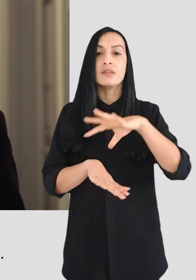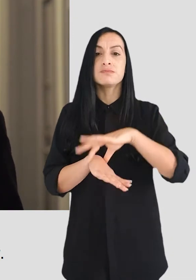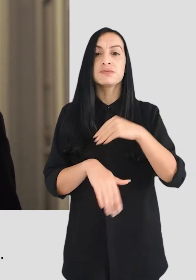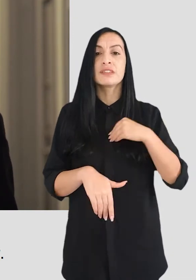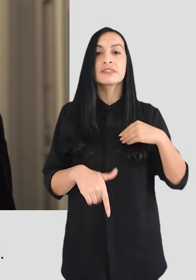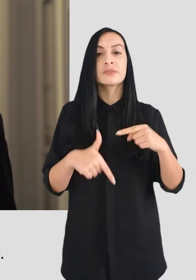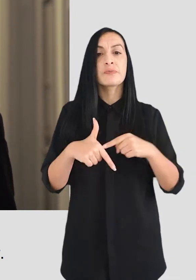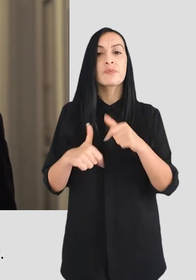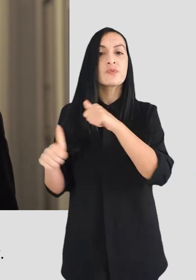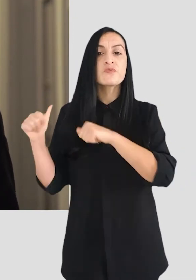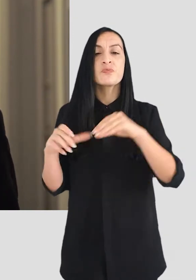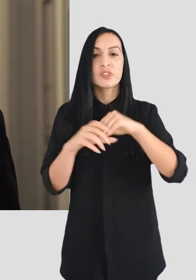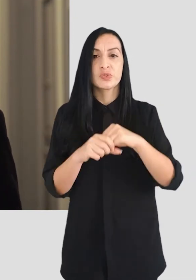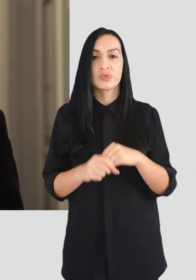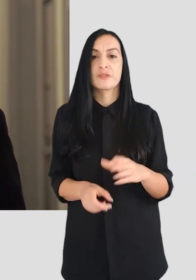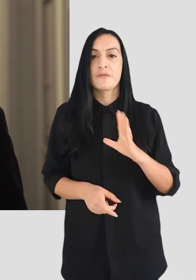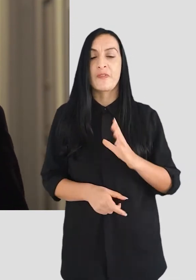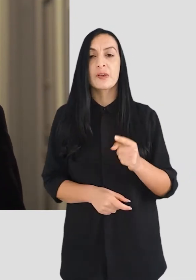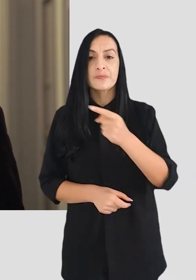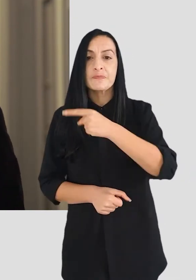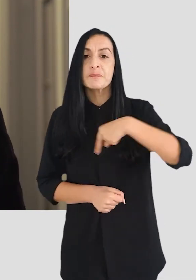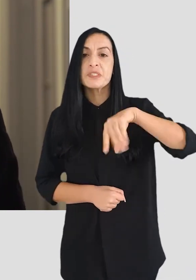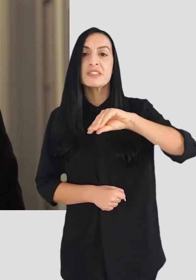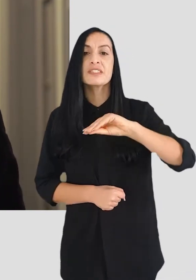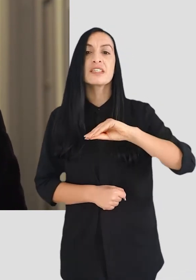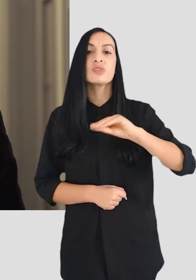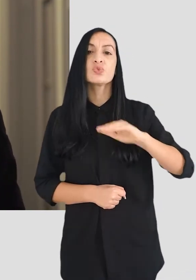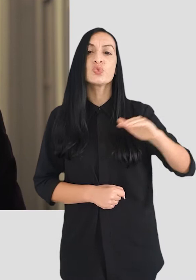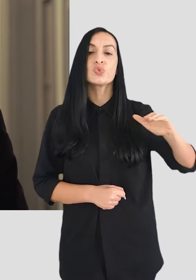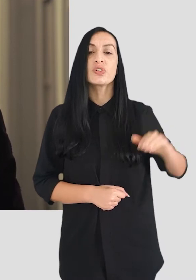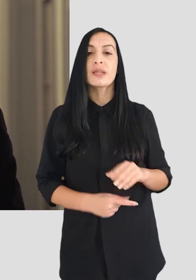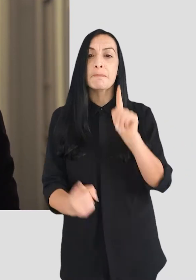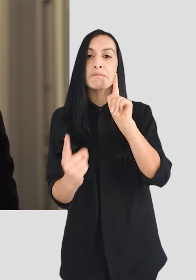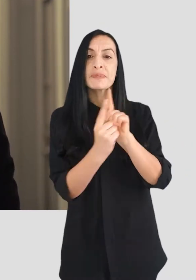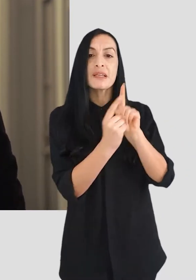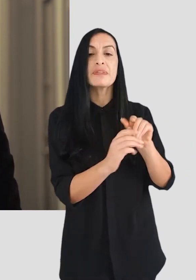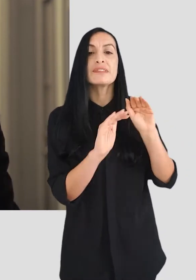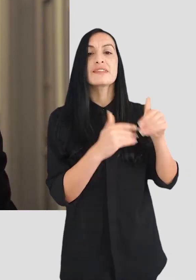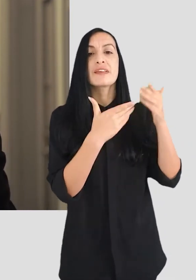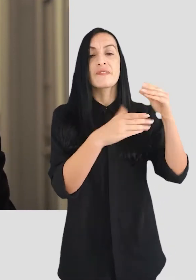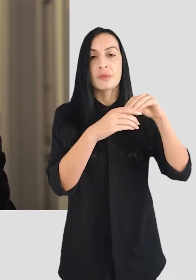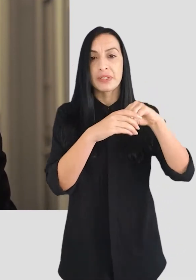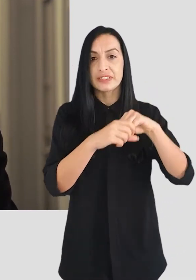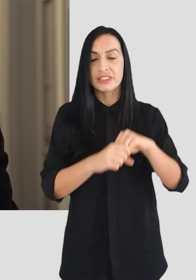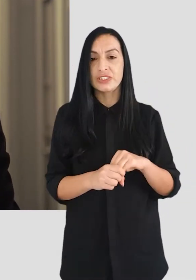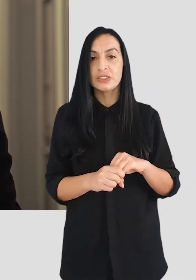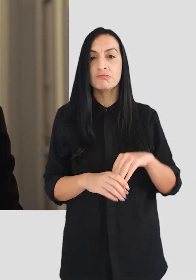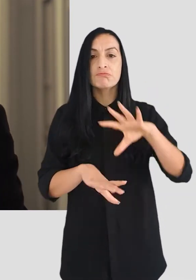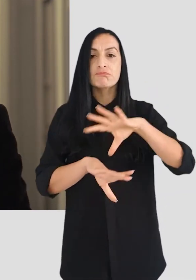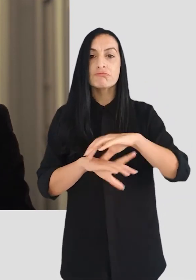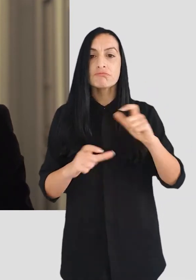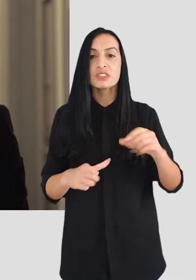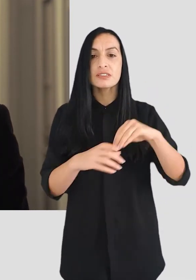fakültesi varsa hastaneleri oluyor. Dolayısıyla bütün bu çalışmalarla birlikte direkt birebir çocuklarla uğraşabilmemiz